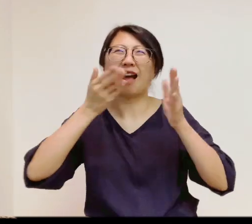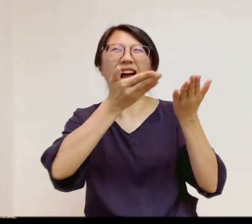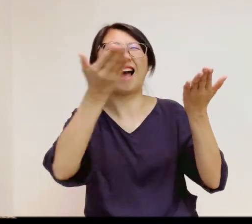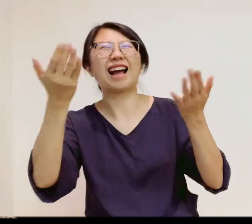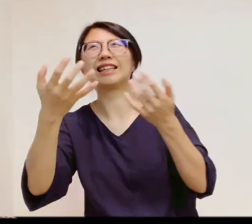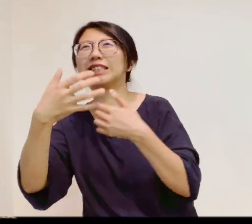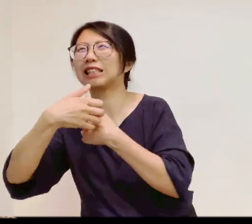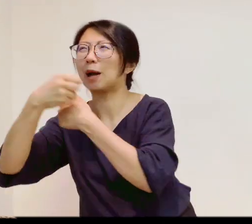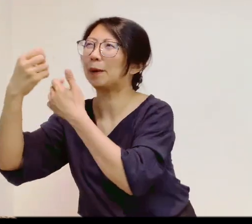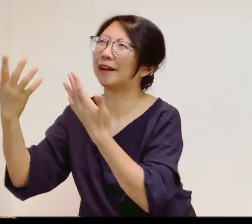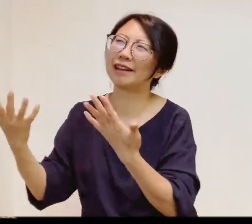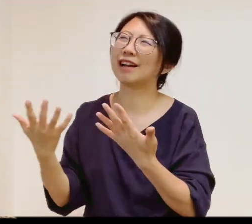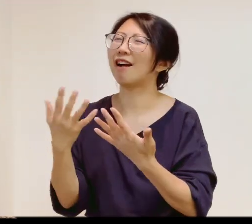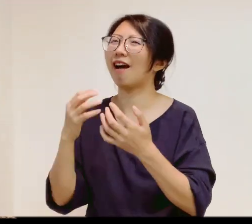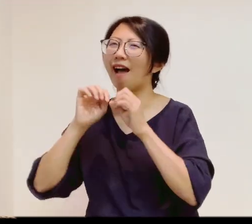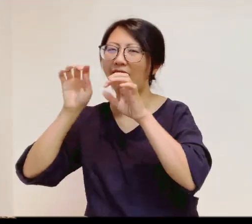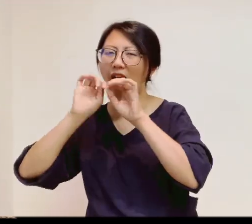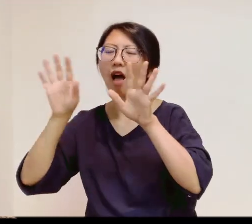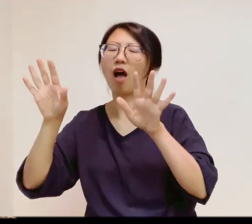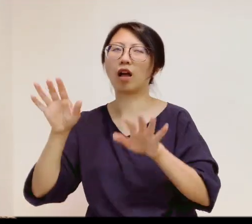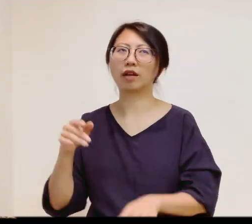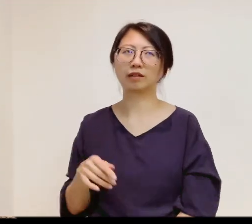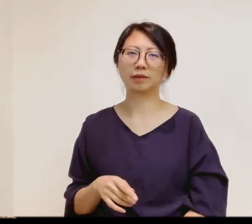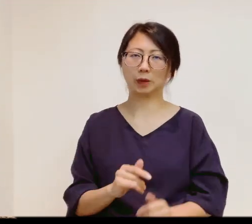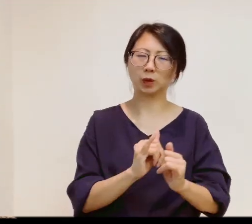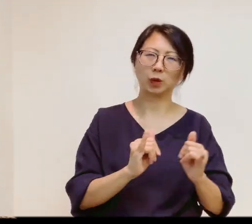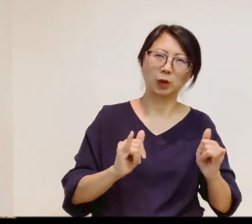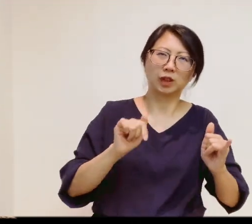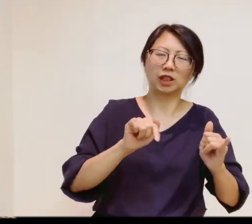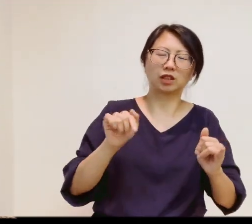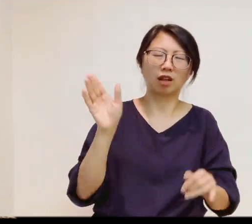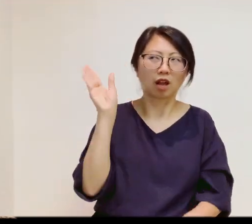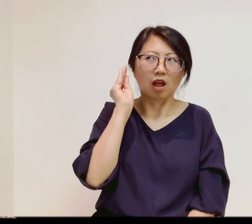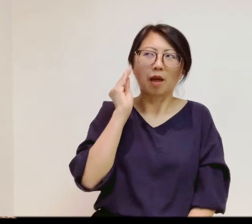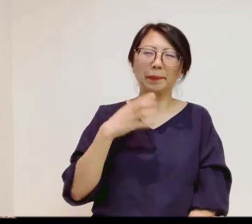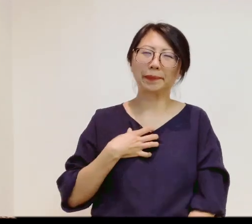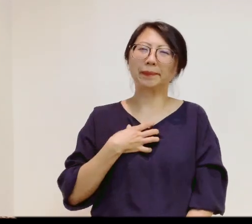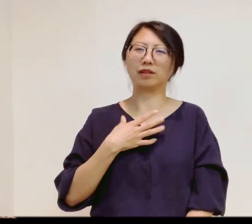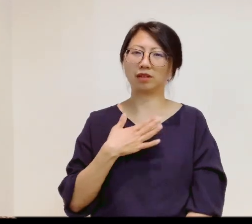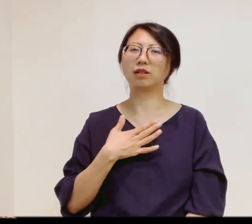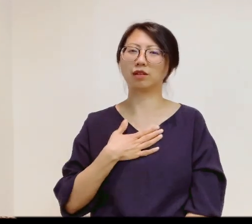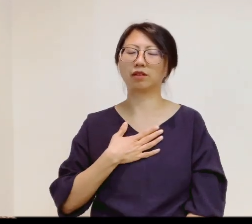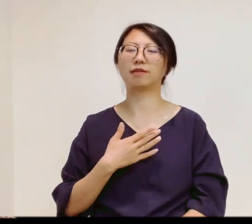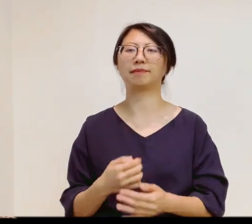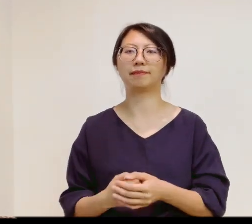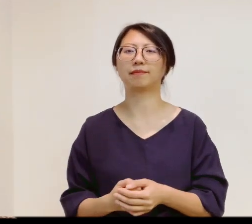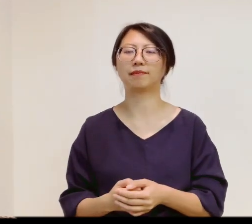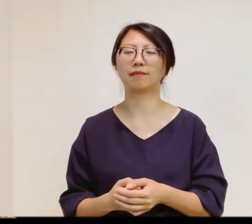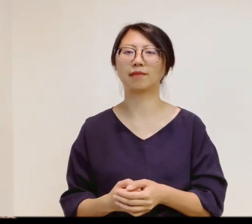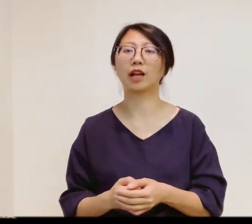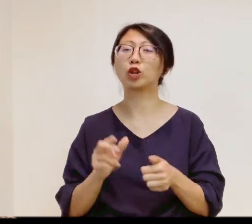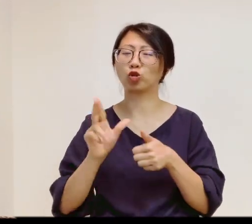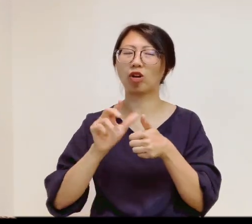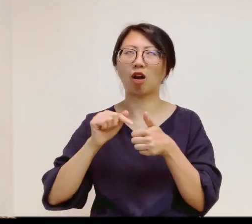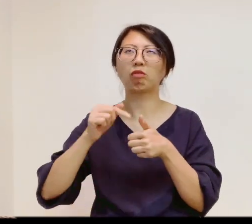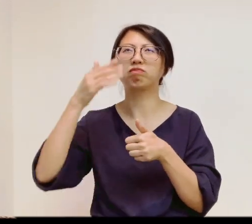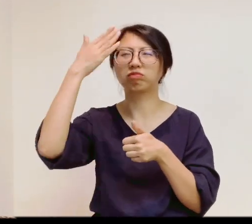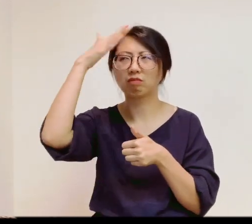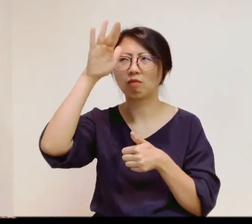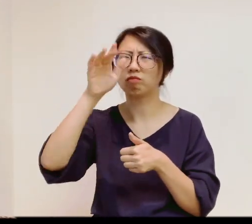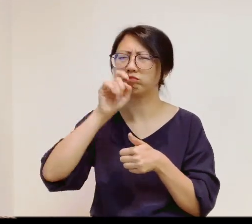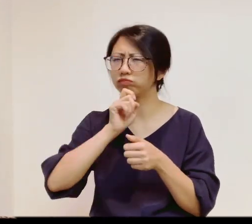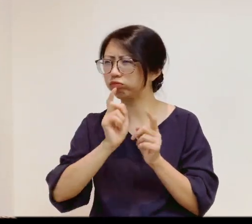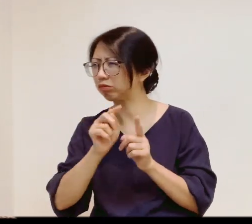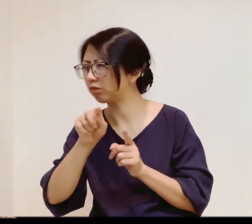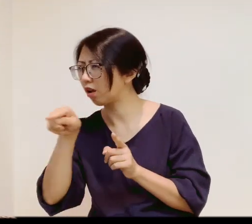聲嘅一啲嘅迴響嚟。咁所以你聽見都係好恐怖。喺嗰個監獄裏面或者呢個集中營裏面咧，佢已經學到咧、明白